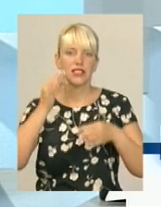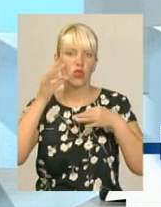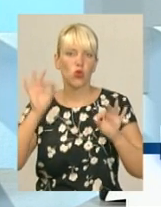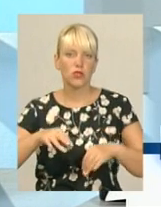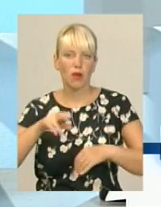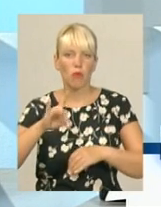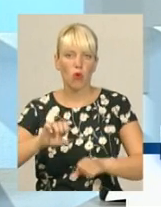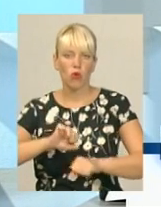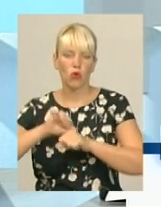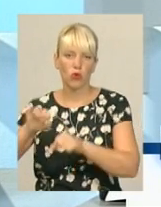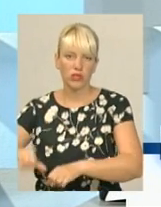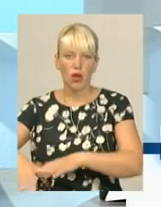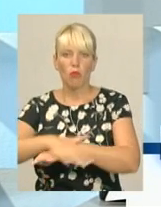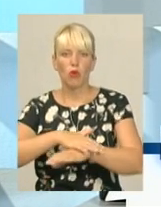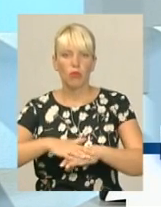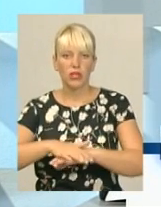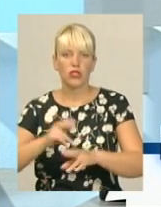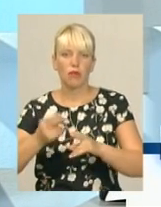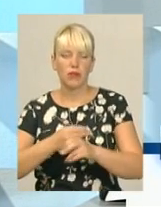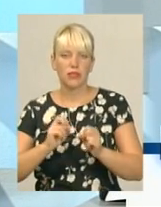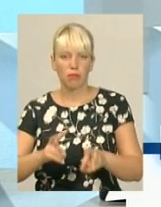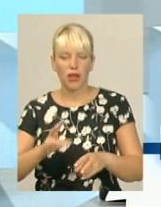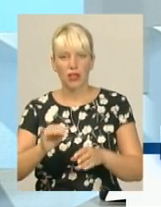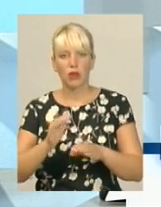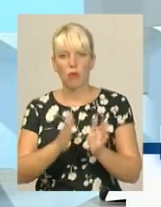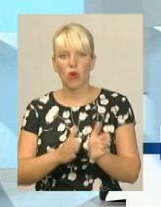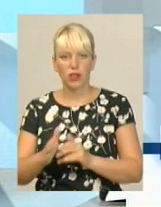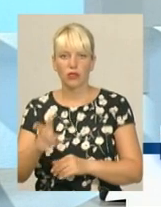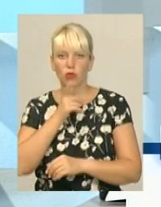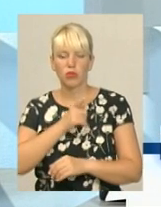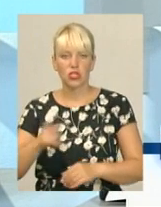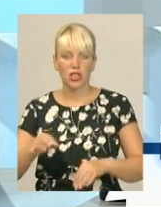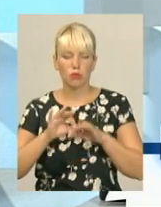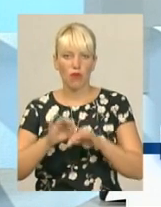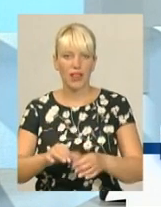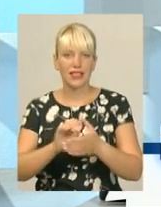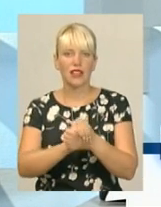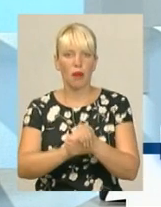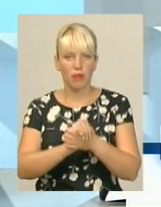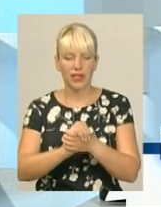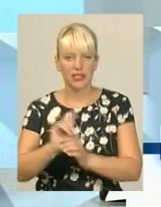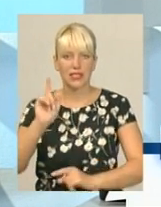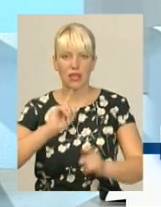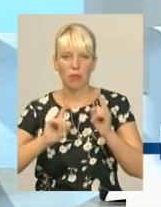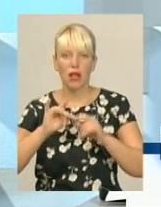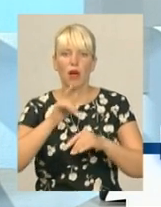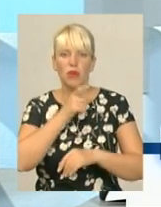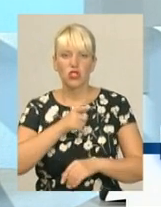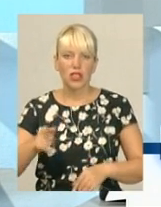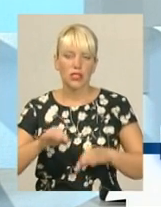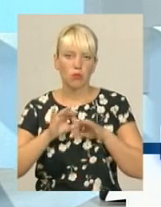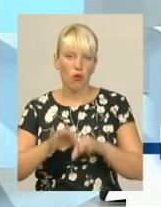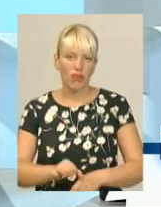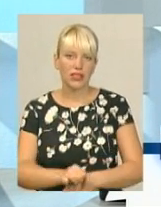по охороні публічної безпеки і порядку під час проведення мирних зібрань, під час проведення масових заходів, під